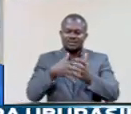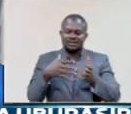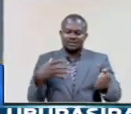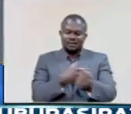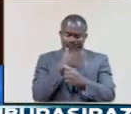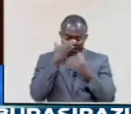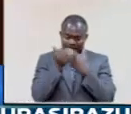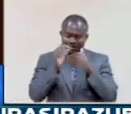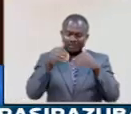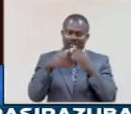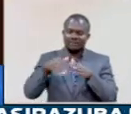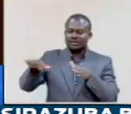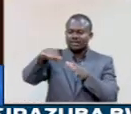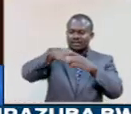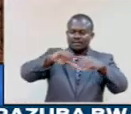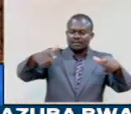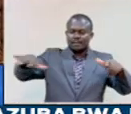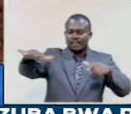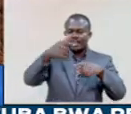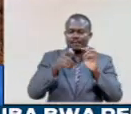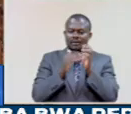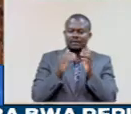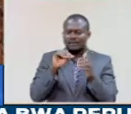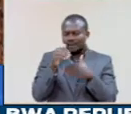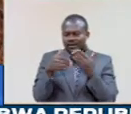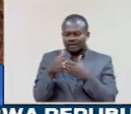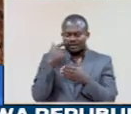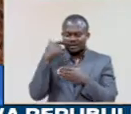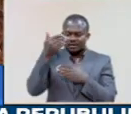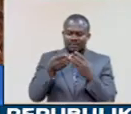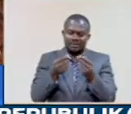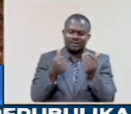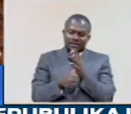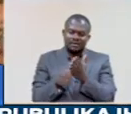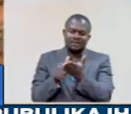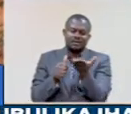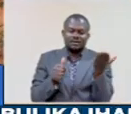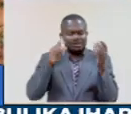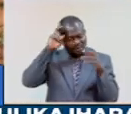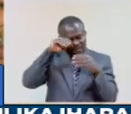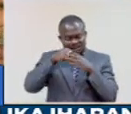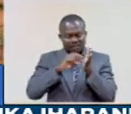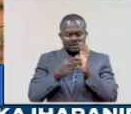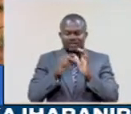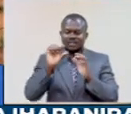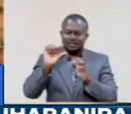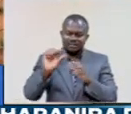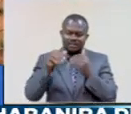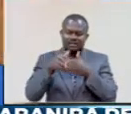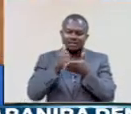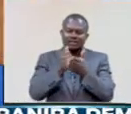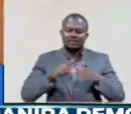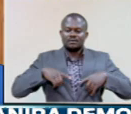mirimo y'ubuhinzi mu mirimo iraho bahoze batuye gusa abandi bavuga ko nyuma yo gukemurirwa ikibazo cy'icumbi banatekereza imishinga iciriritse yabafasha